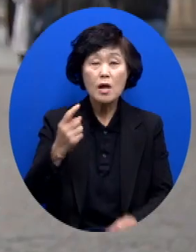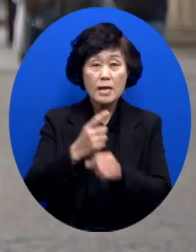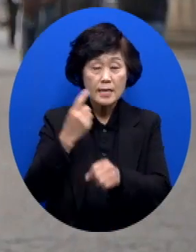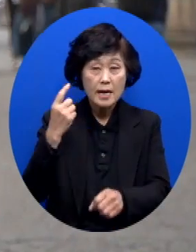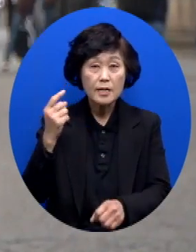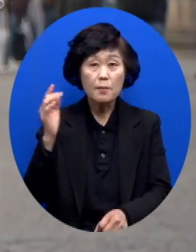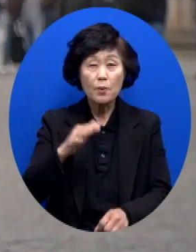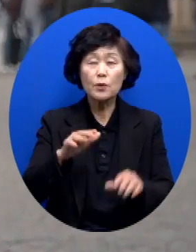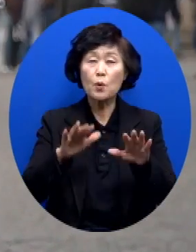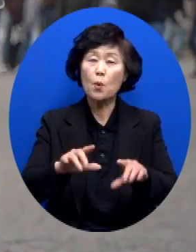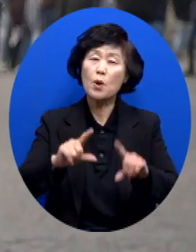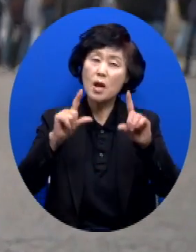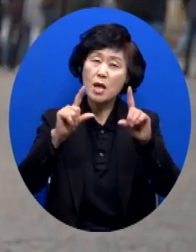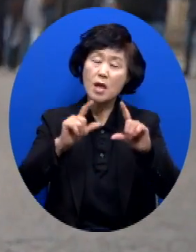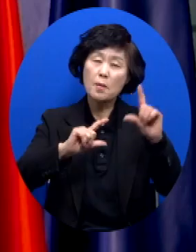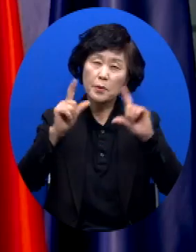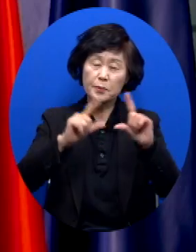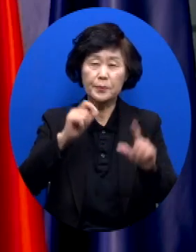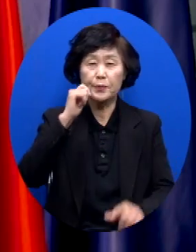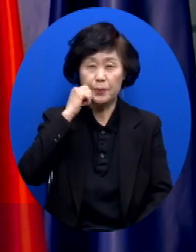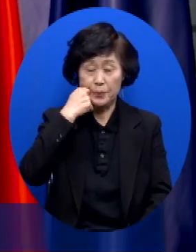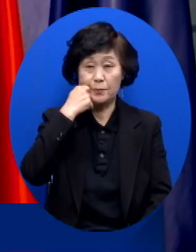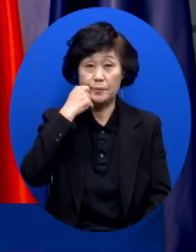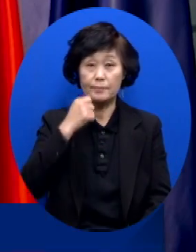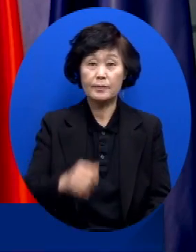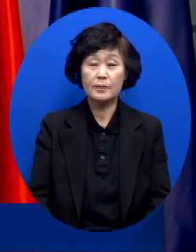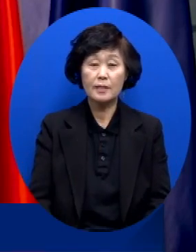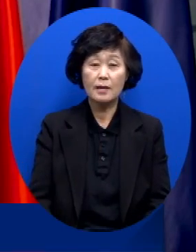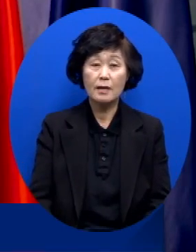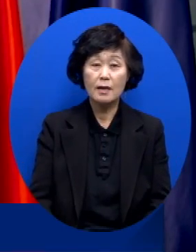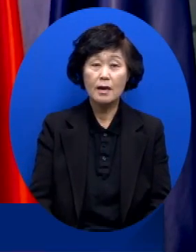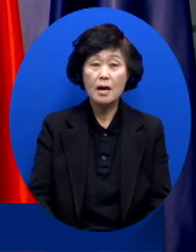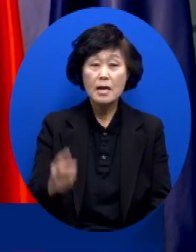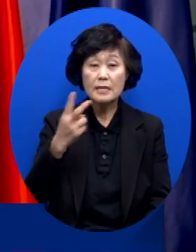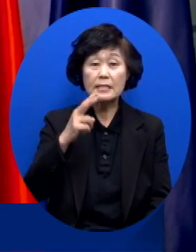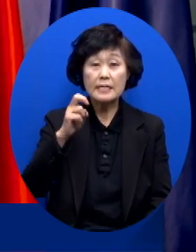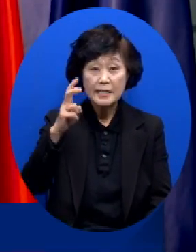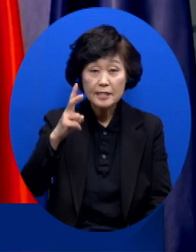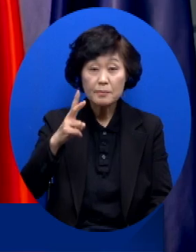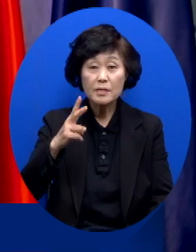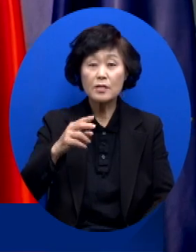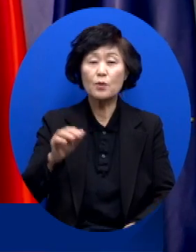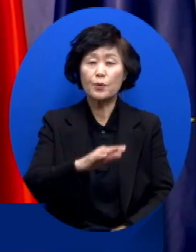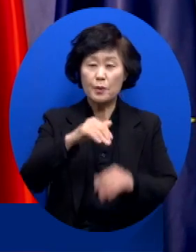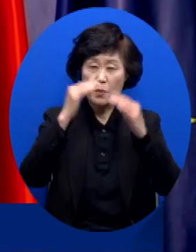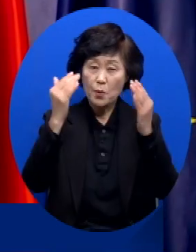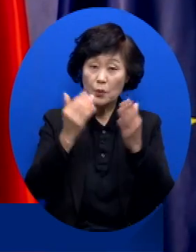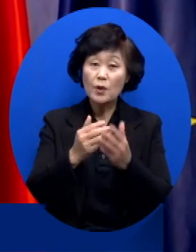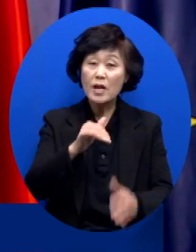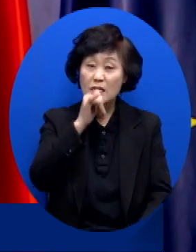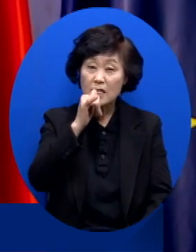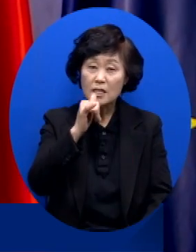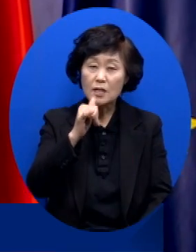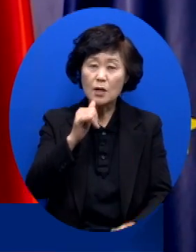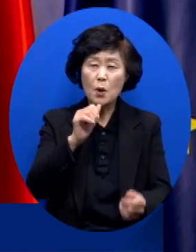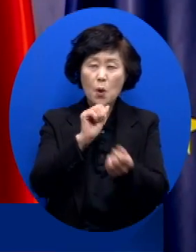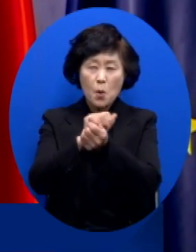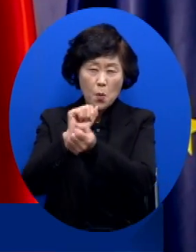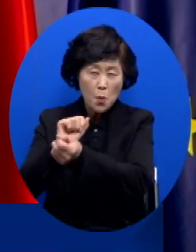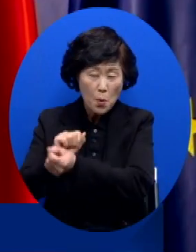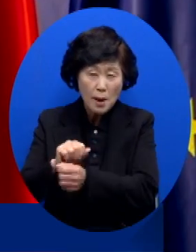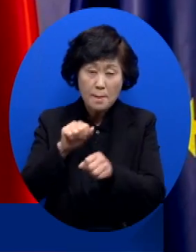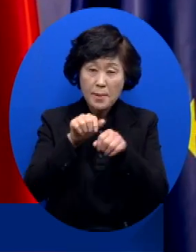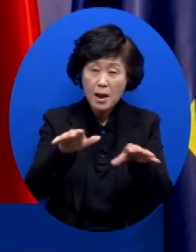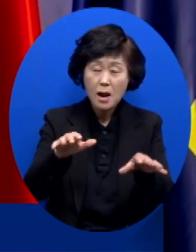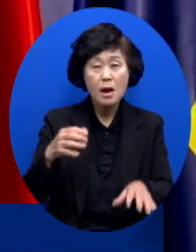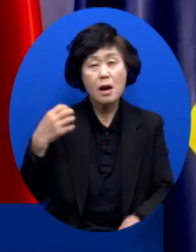풍경도 힘겨워 보입니다. Das Jahr 2021 hat uns alle sehr gefordert. Die Corona-Pandemie mit ihren Belastungen